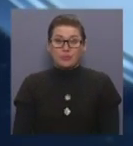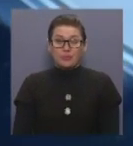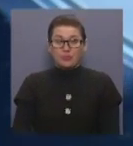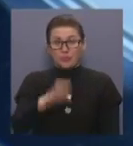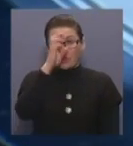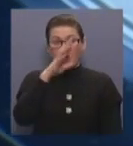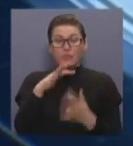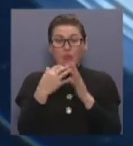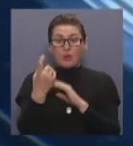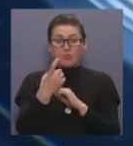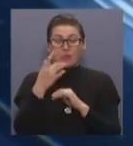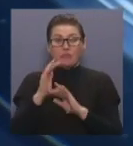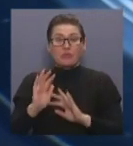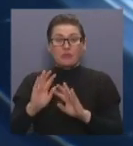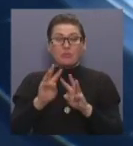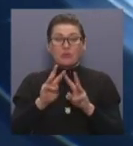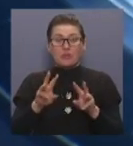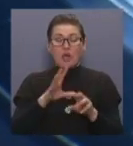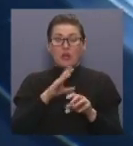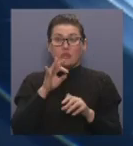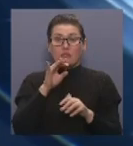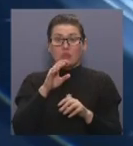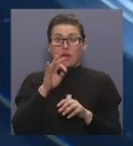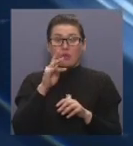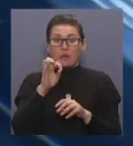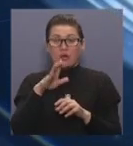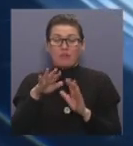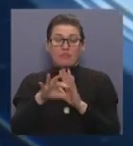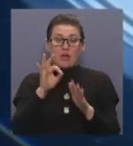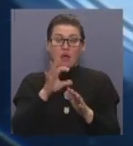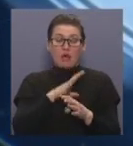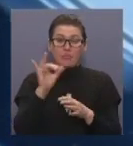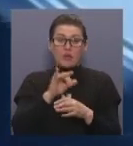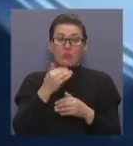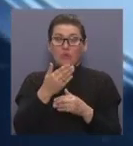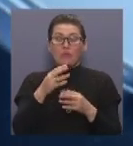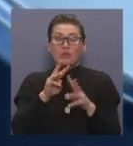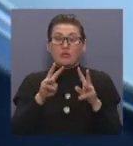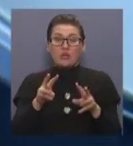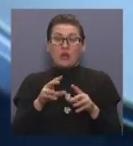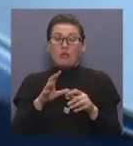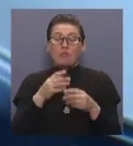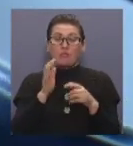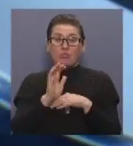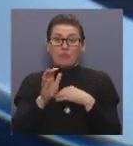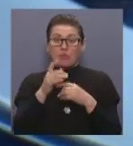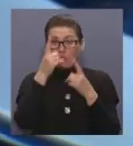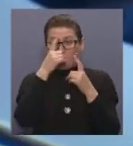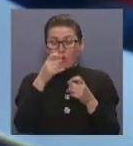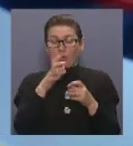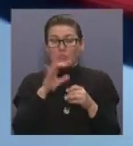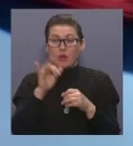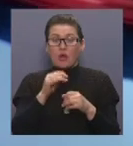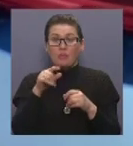Еліміздің ауыл шаруашылық вице-министрі болып Төлеутай Рахымбеков тағайындалды. Бұл жөнінде министрліктің баспасөз қызметі хабарлады.